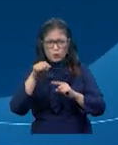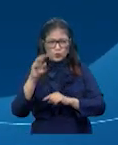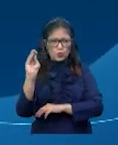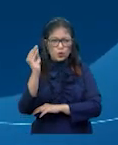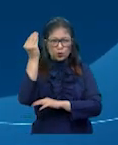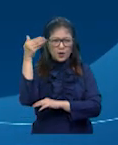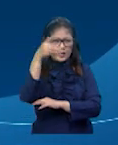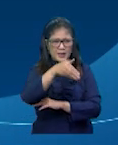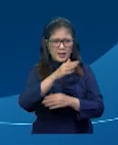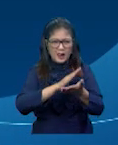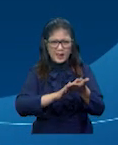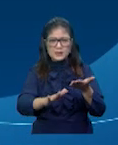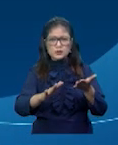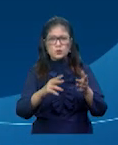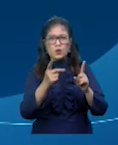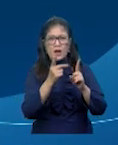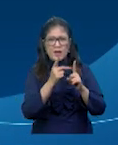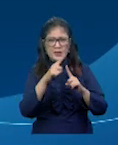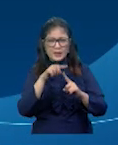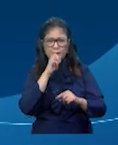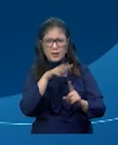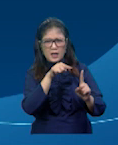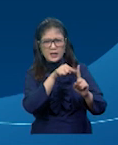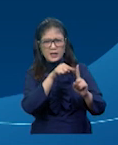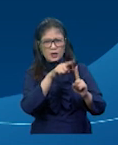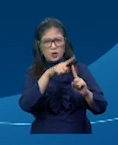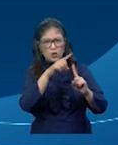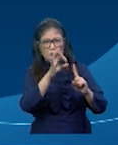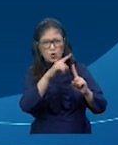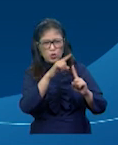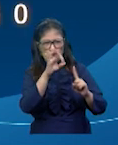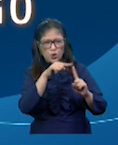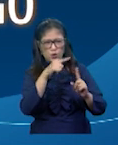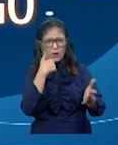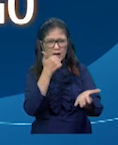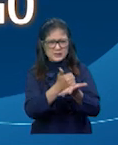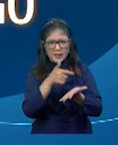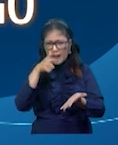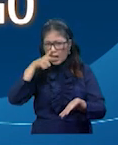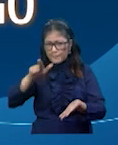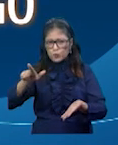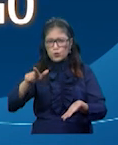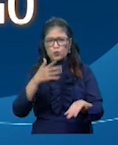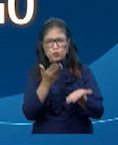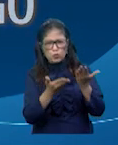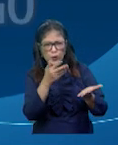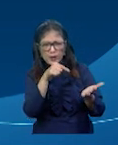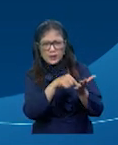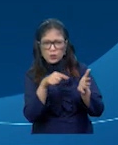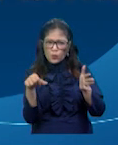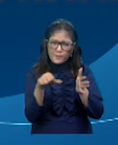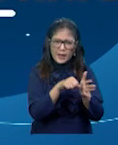HT menilai sosok Toto Jumaryono sebagai putra asli daerah bisa membawa Partai Perindo meraih kemenangan di Lampung pada